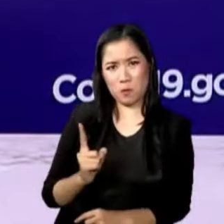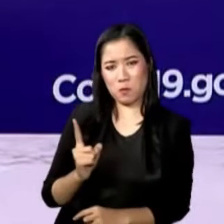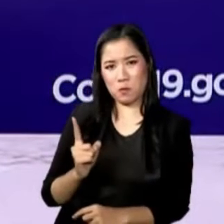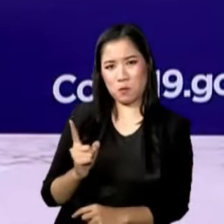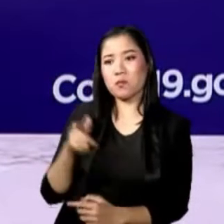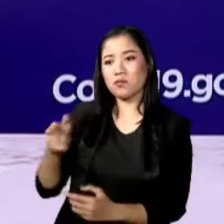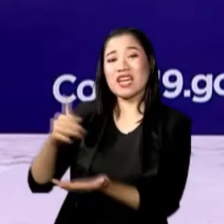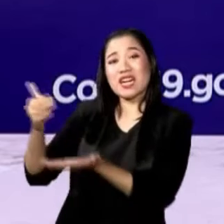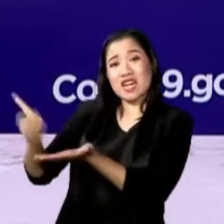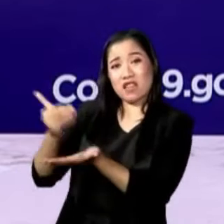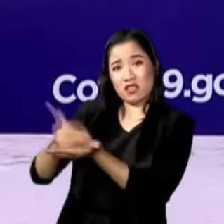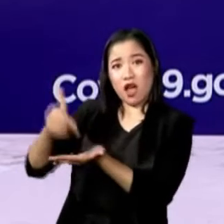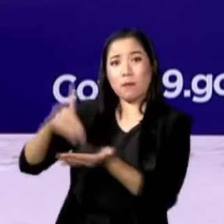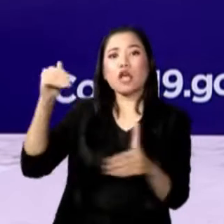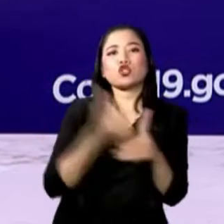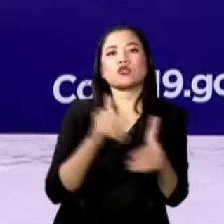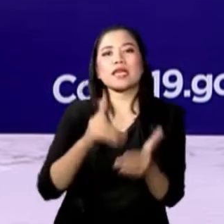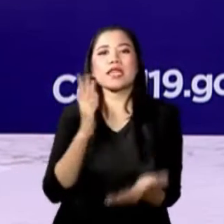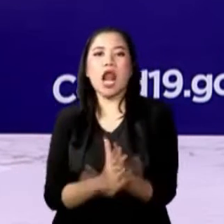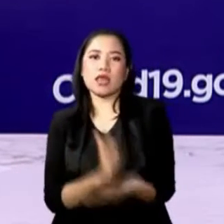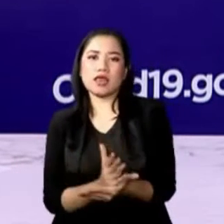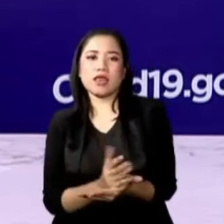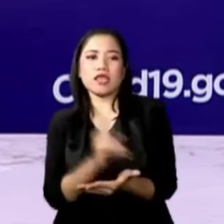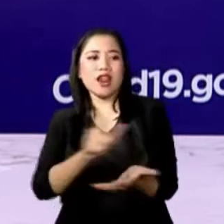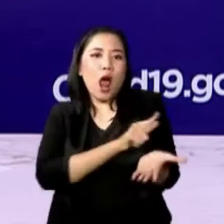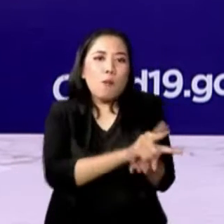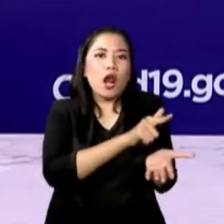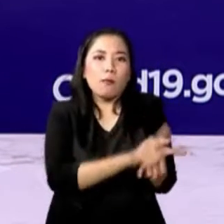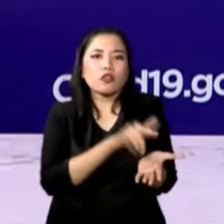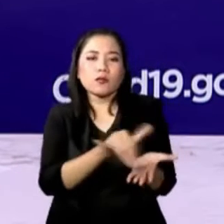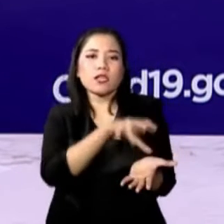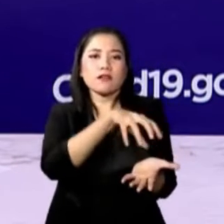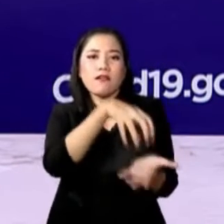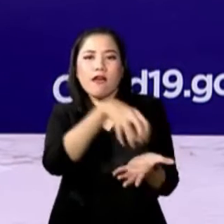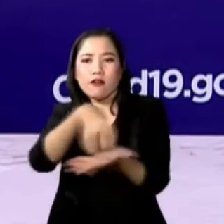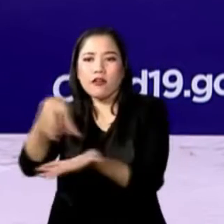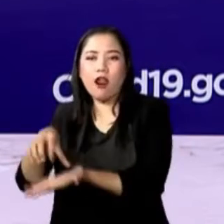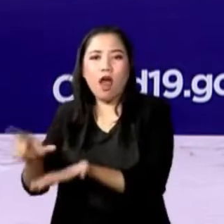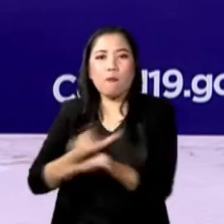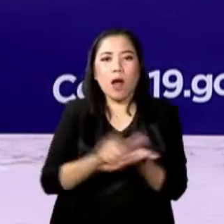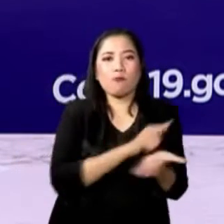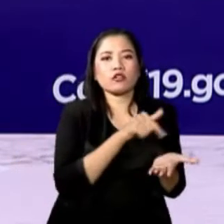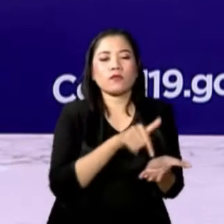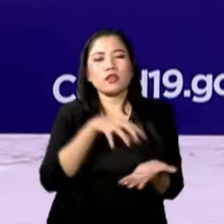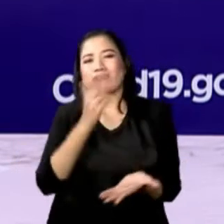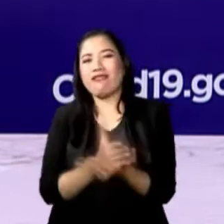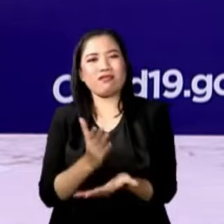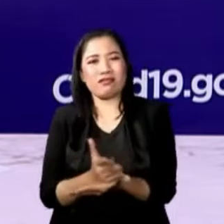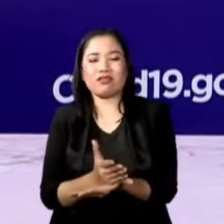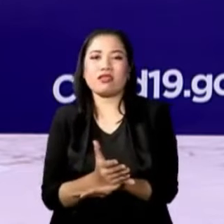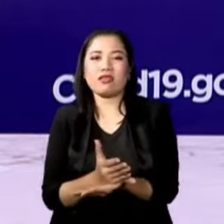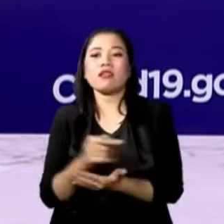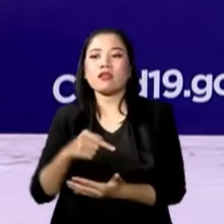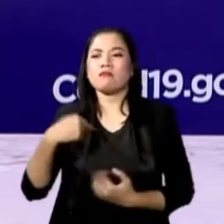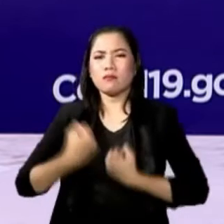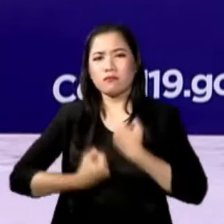masuk sehingga menyebabkan penumpukan pada pelaporan data di beberapa daerah. Pemerintah